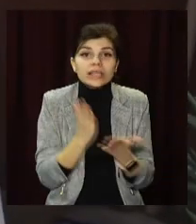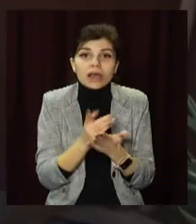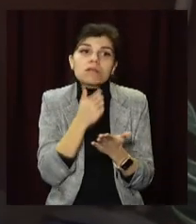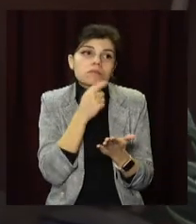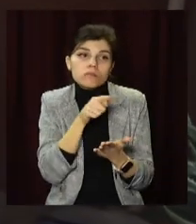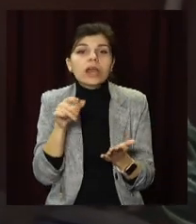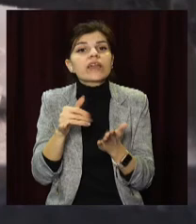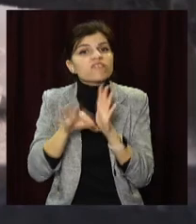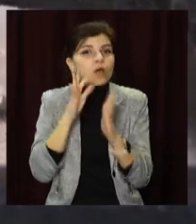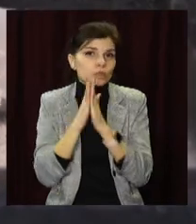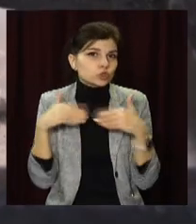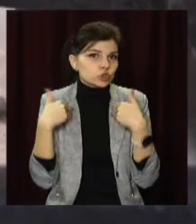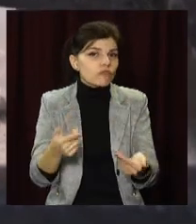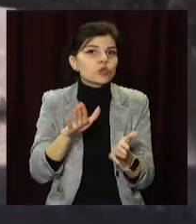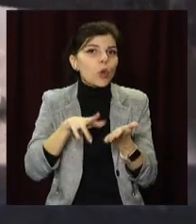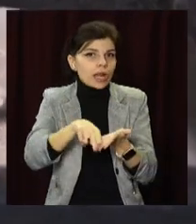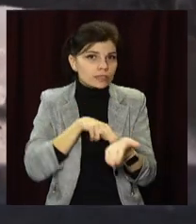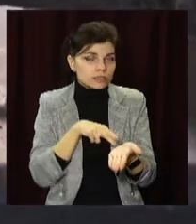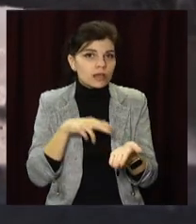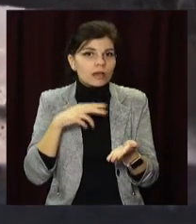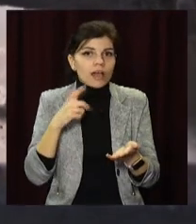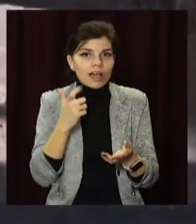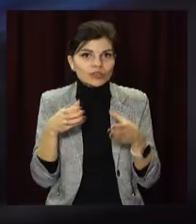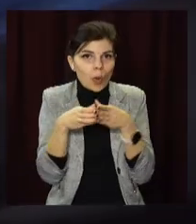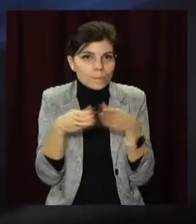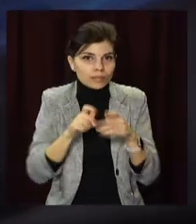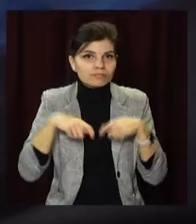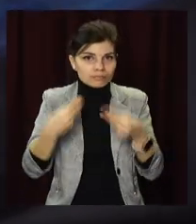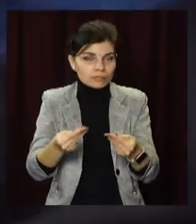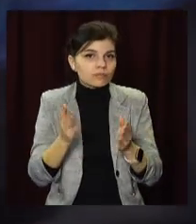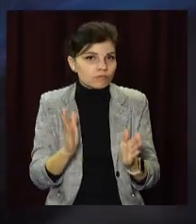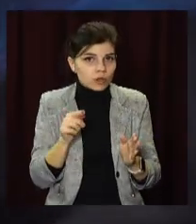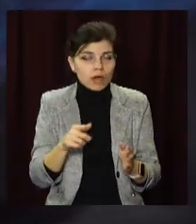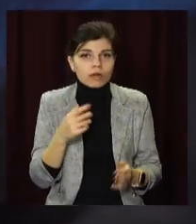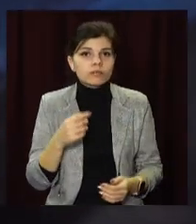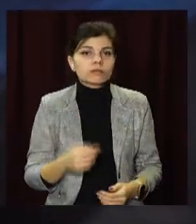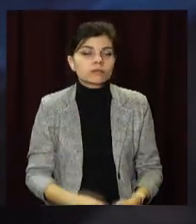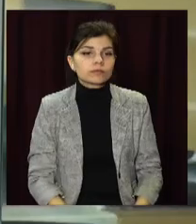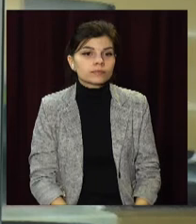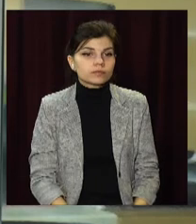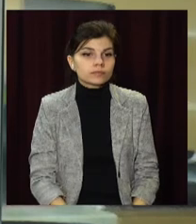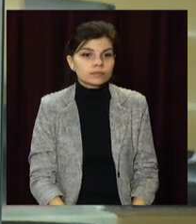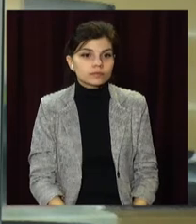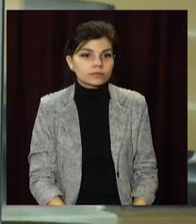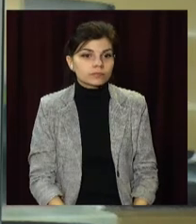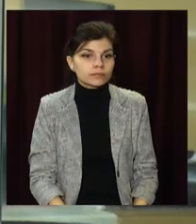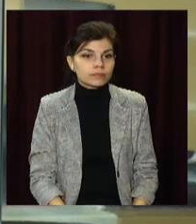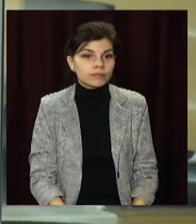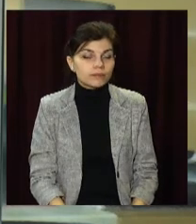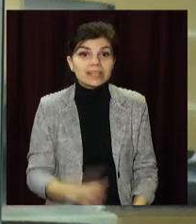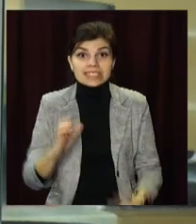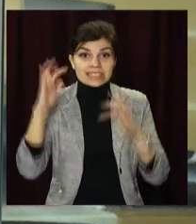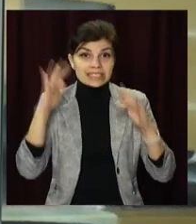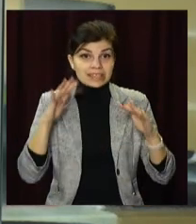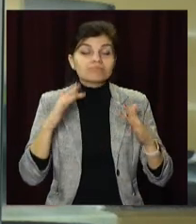ліцензованого постачальника. Інна Таранець, Олександр Вірнігоров, Ярослав Засоба, Open News, телеканал «Відкритий». Зі снігом